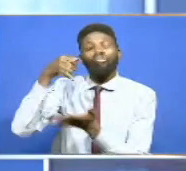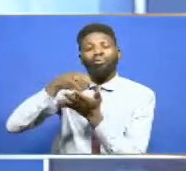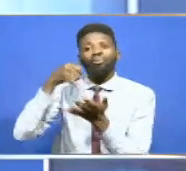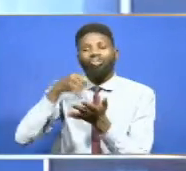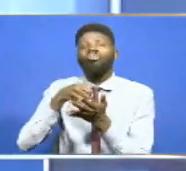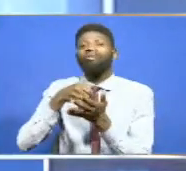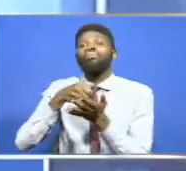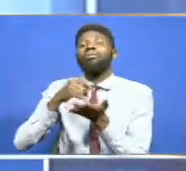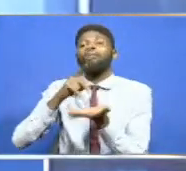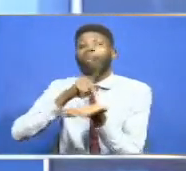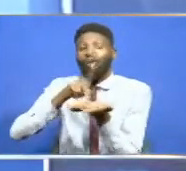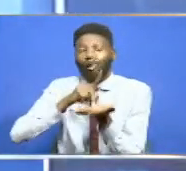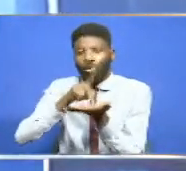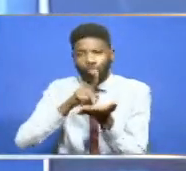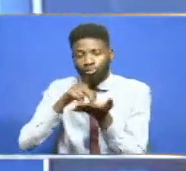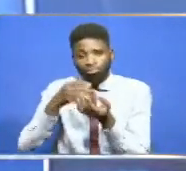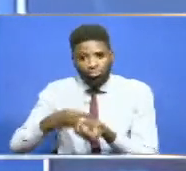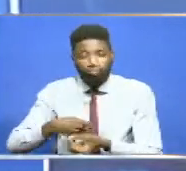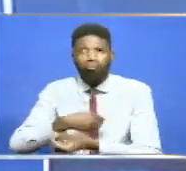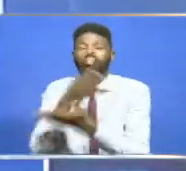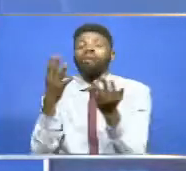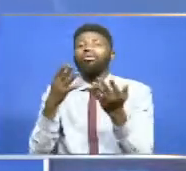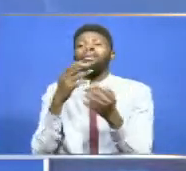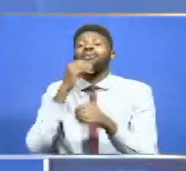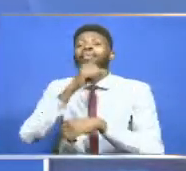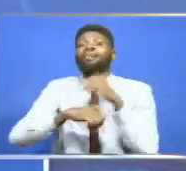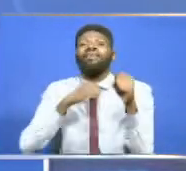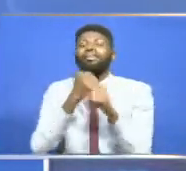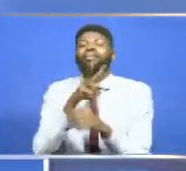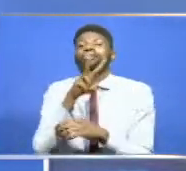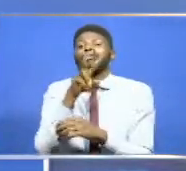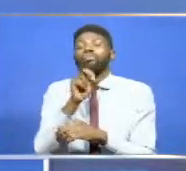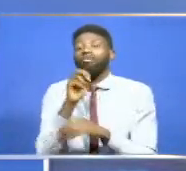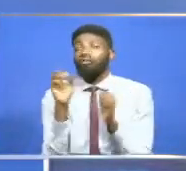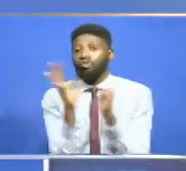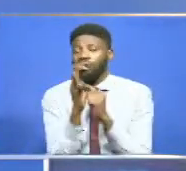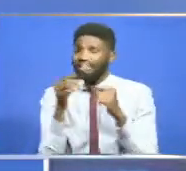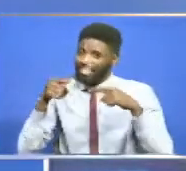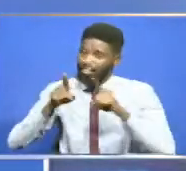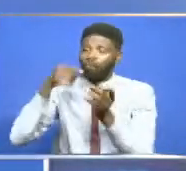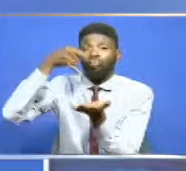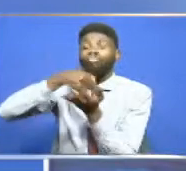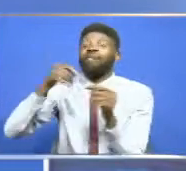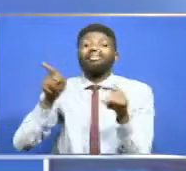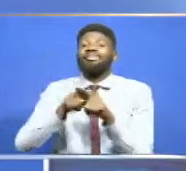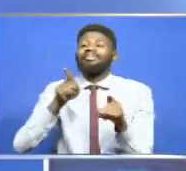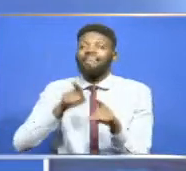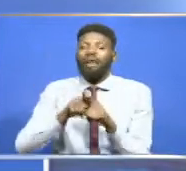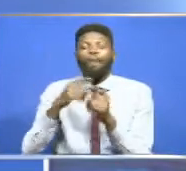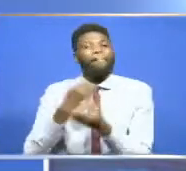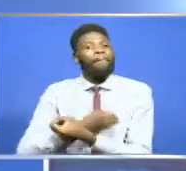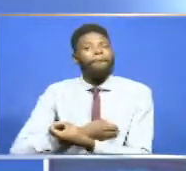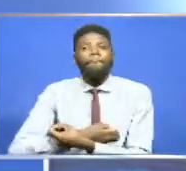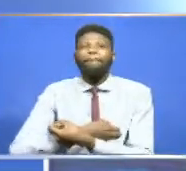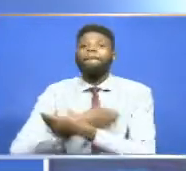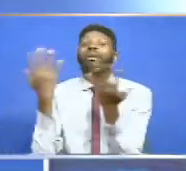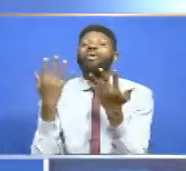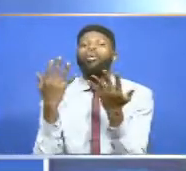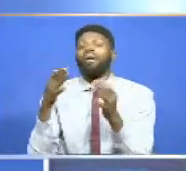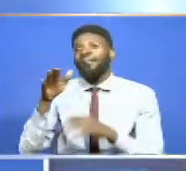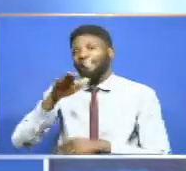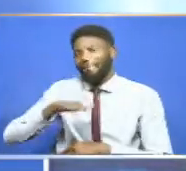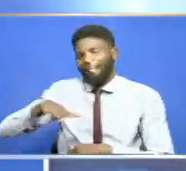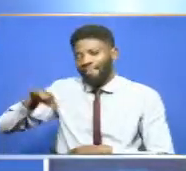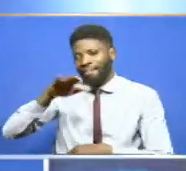ya sumu ya mwaka 2014 huko Salisbury wanahusishwa na mlipuko uliotokea kwenye gala la silaha